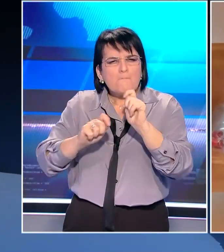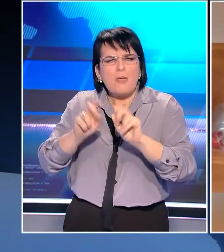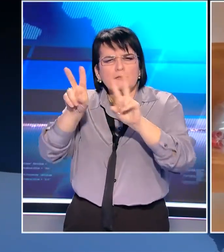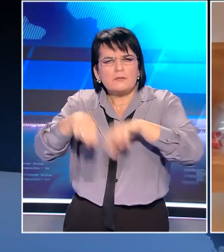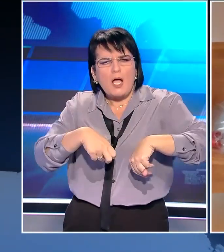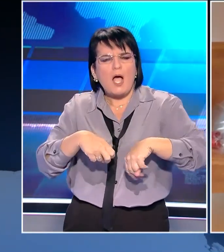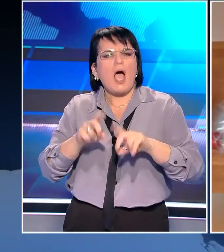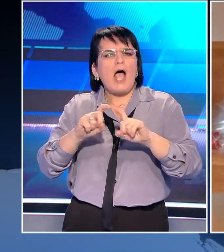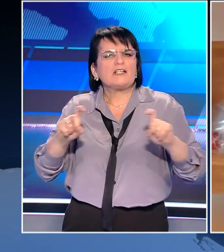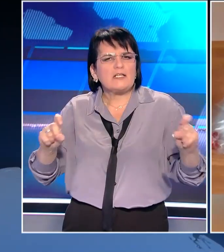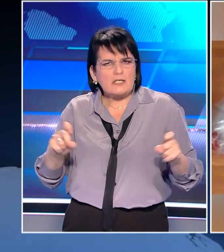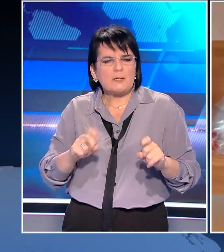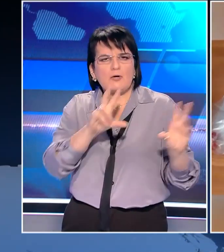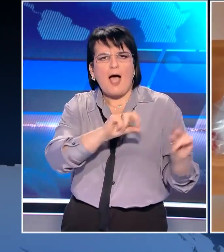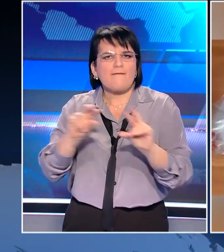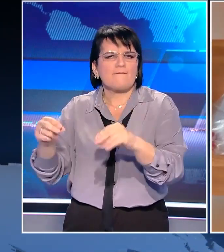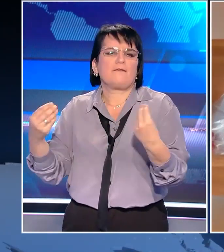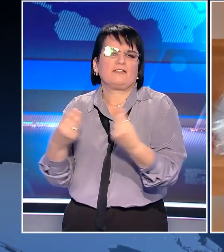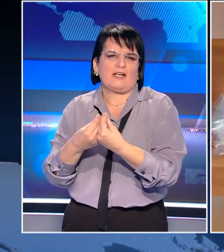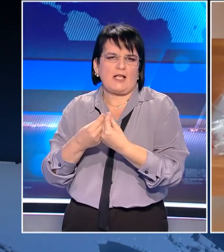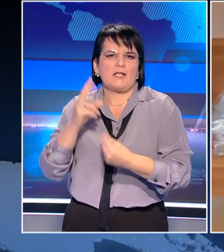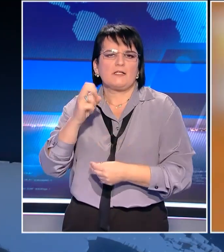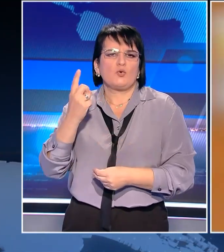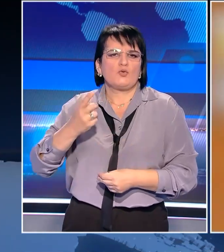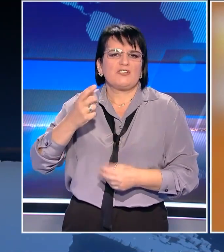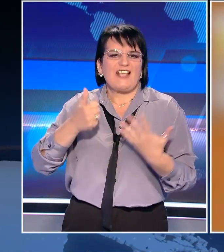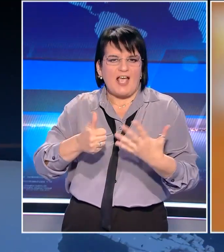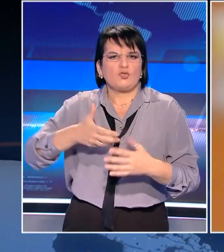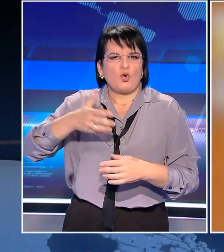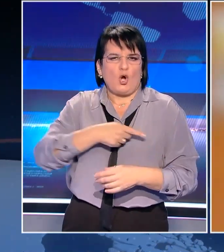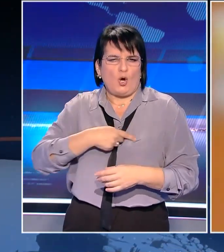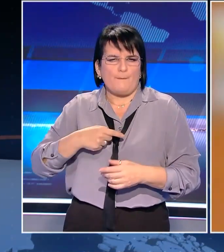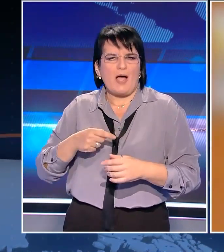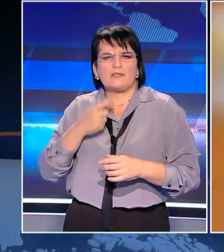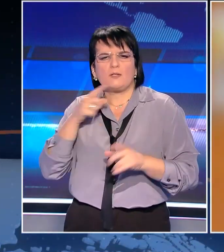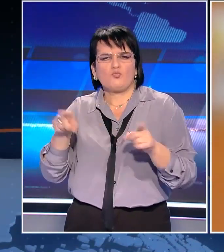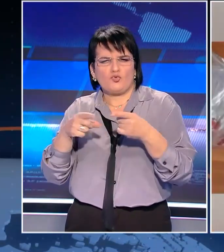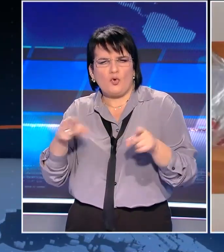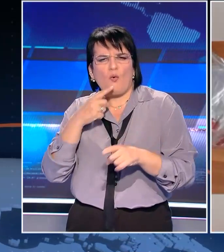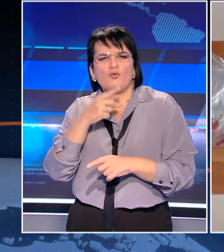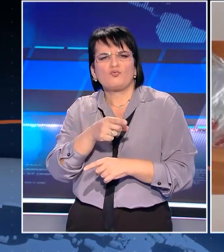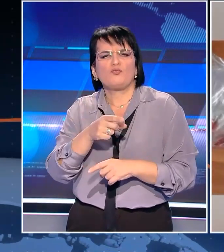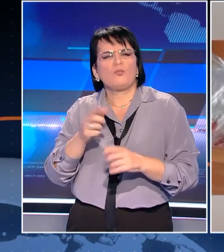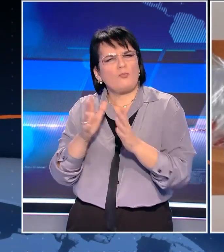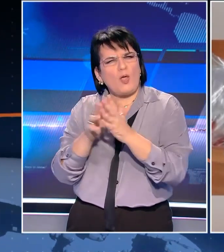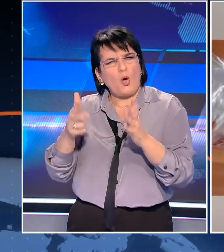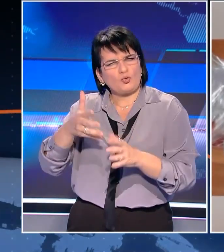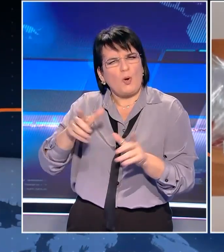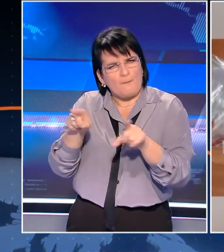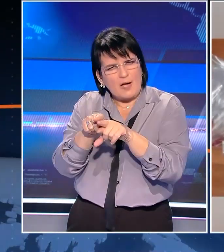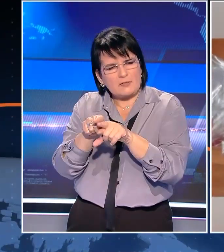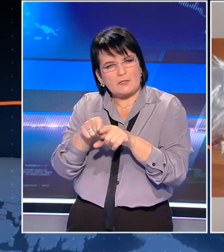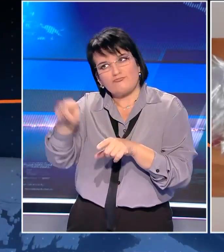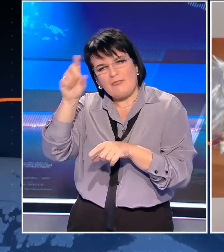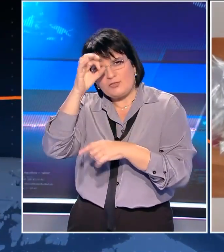αντικείμενα τα οποία ταυτοποιούνται με τον 26χρονο μάνατζερ τράπερ, ο οποίος είχε αρχικά προσαχθεί μαζί με τον 18χρονο και είχε δηλώσει ότι δεν είχε